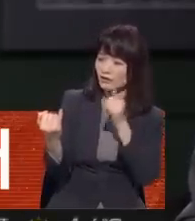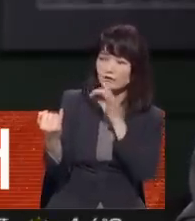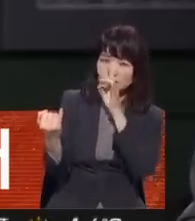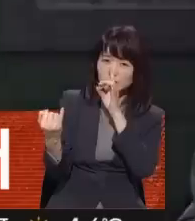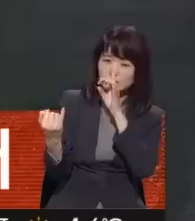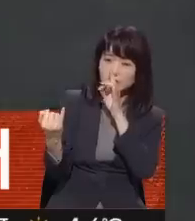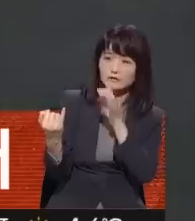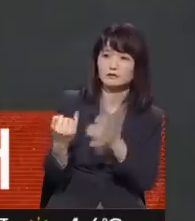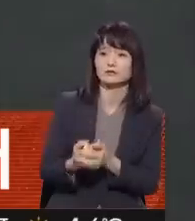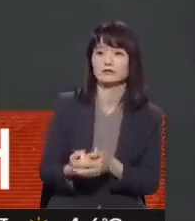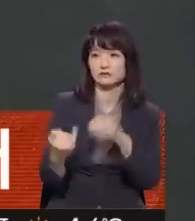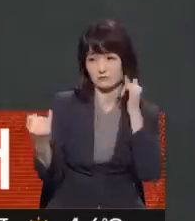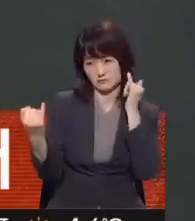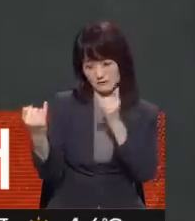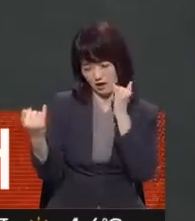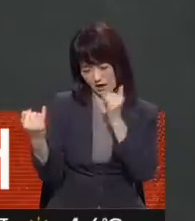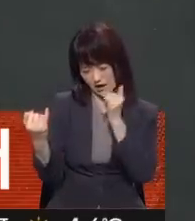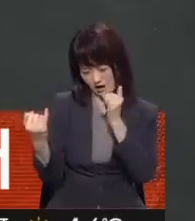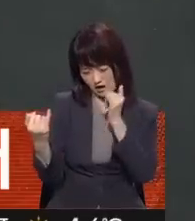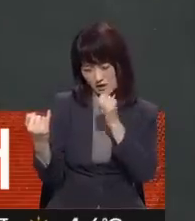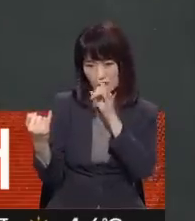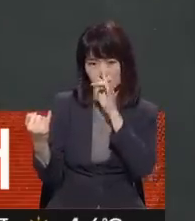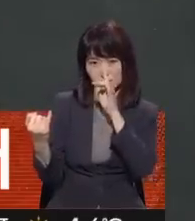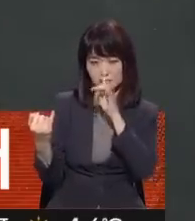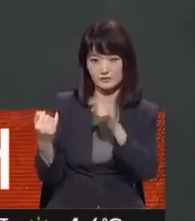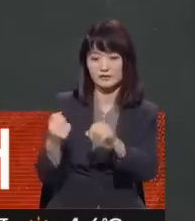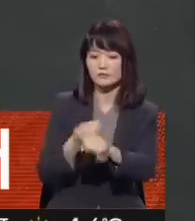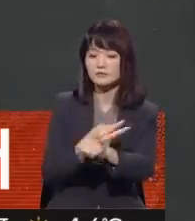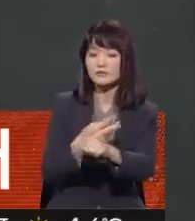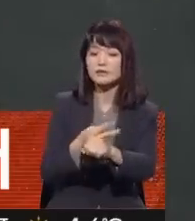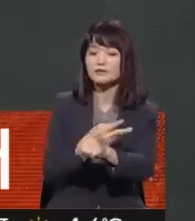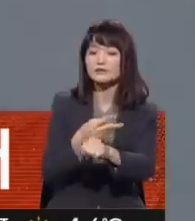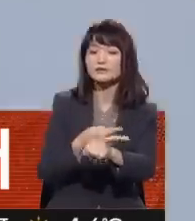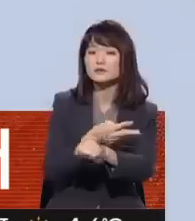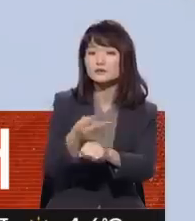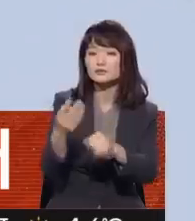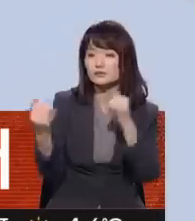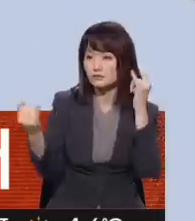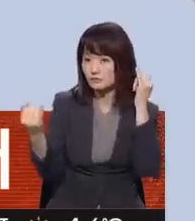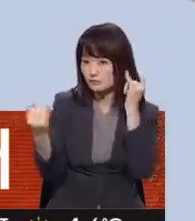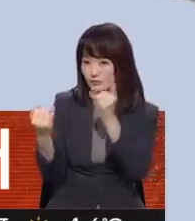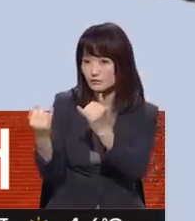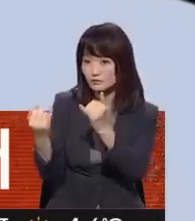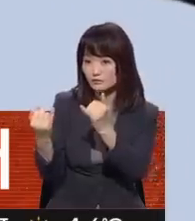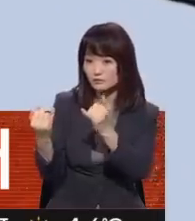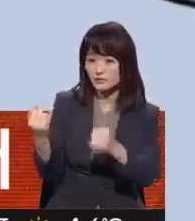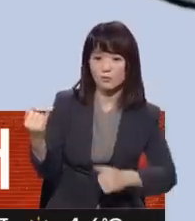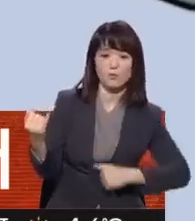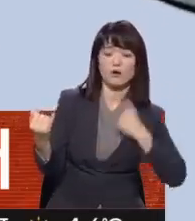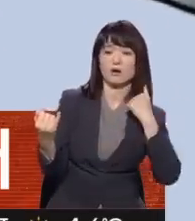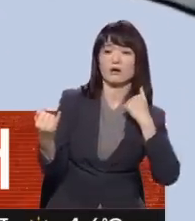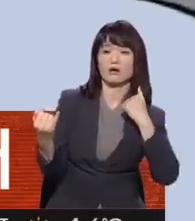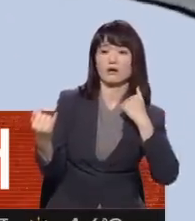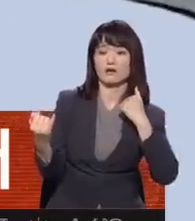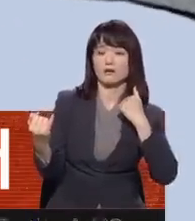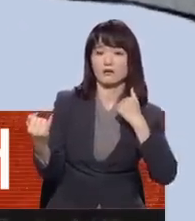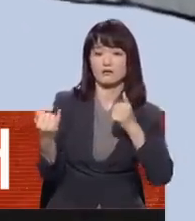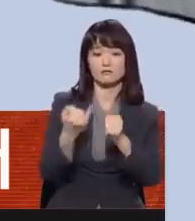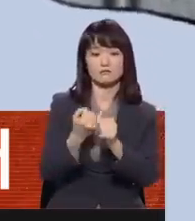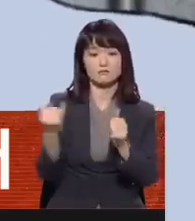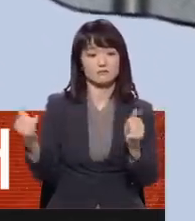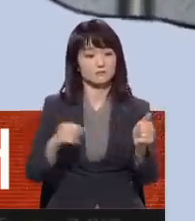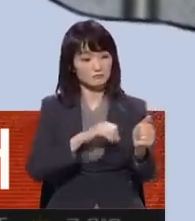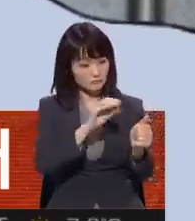않았습니다 그렇게 계속해서 연락을 안 받다가 몇 시간 뒤에야 전화를 받았는데 아내한테 화를 냈더니 아내는 전씨한테